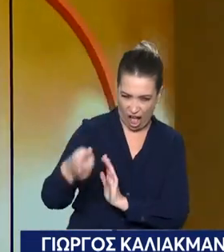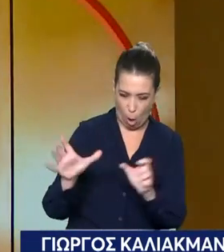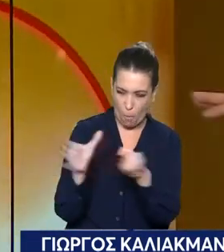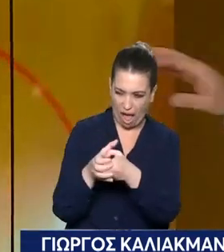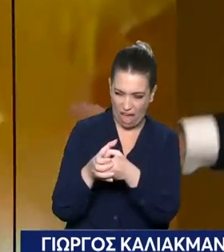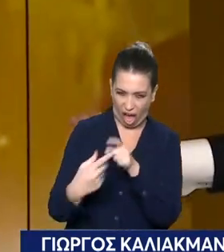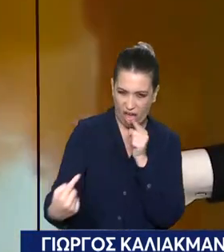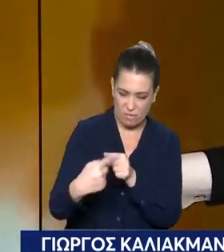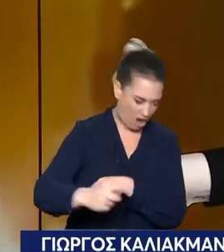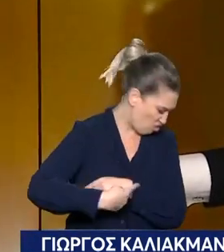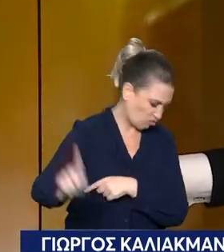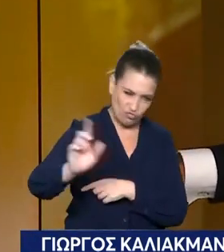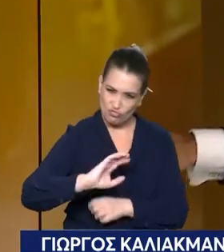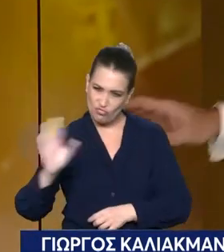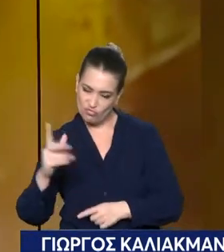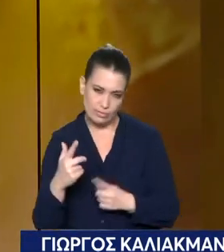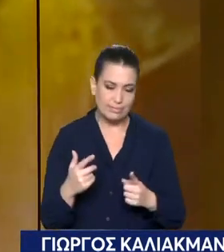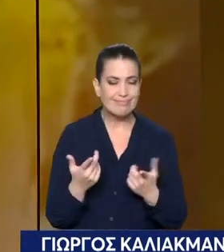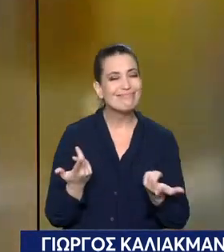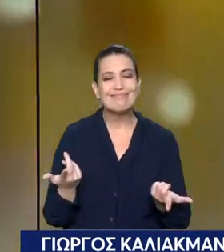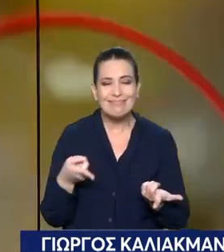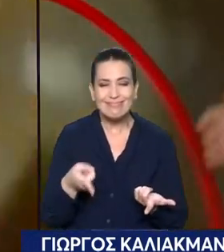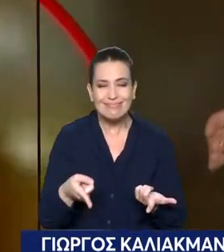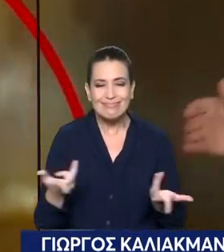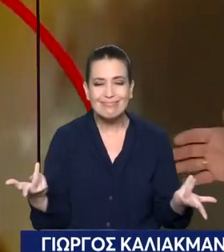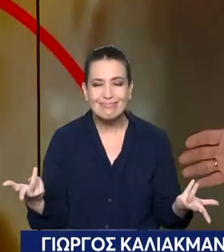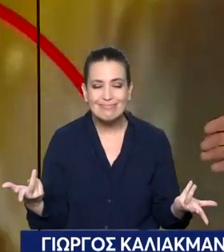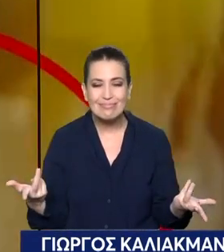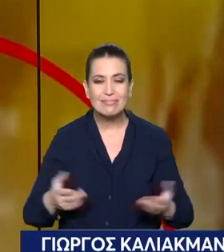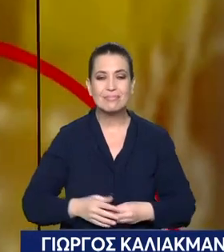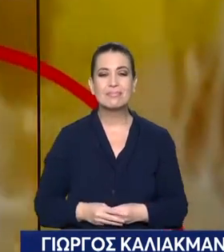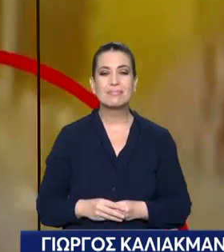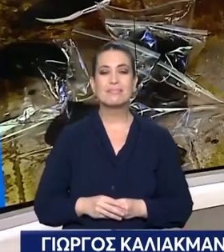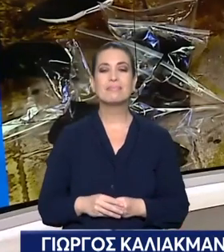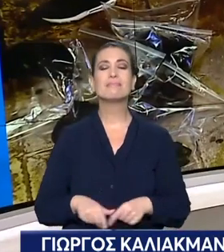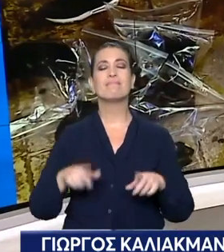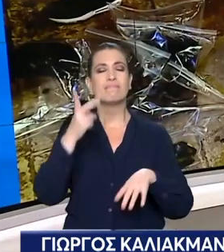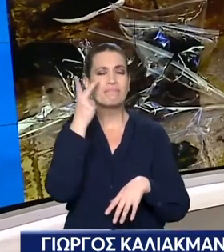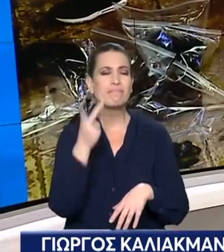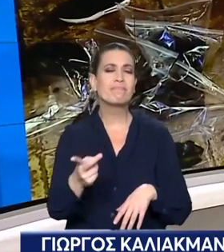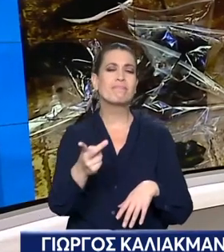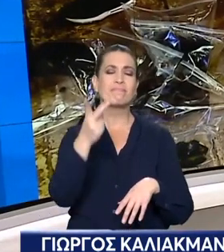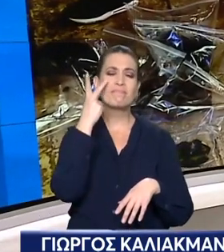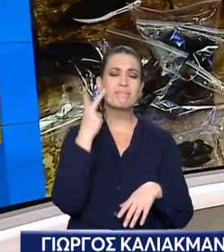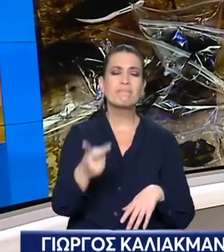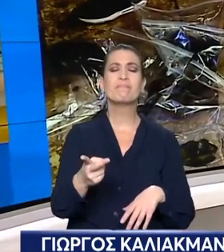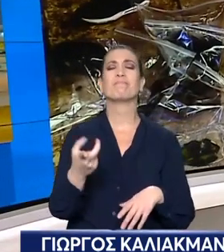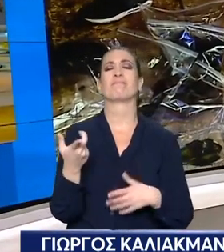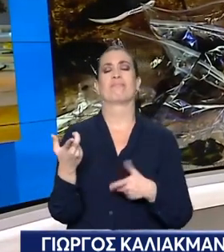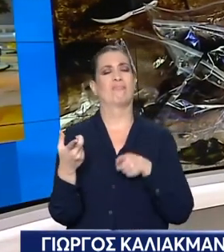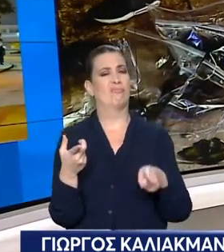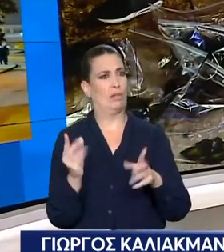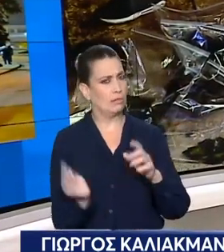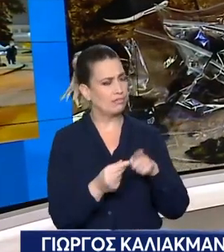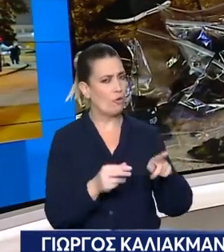ΠΑΕ, δεν είναι τίποτα. Είναι ένας τεχνικός αθλητισμός. Θα βλέπουμε τένις. Σε τένις, κύριε Βαγγελάτο. Θα παίζουν τένις. Και έχουμε δει επεισόδια και σε βόλεϊ γυναικών.